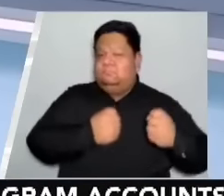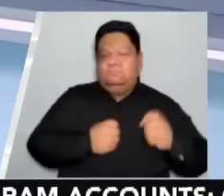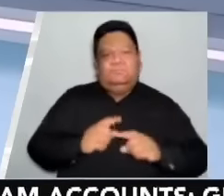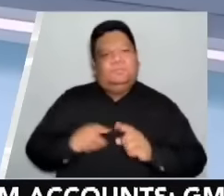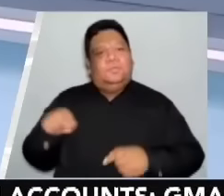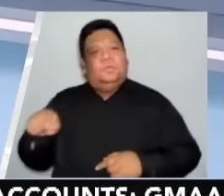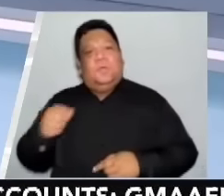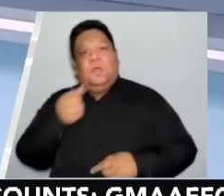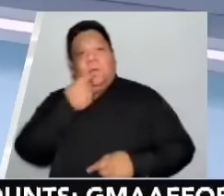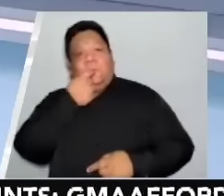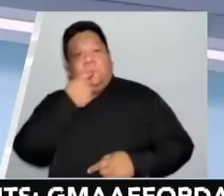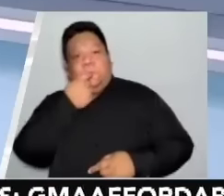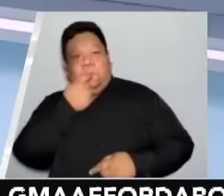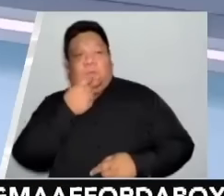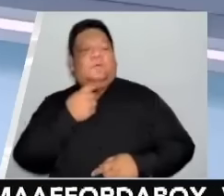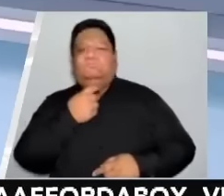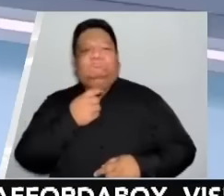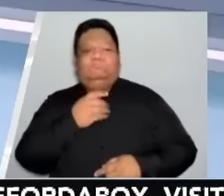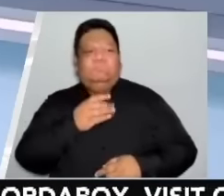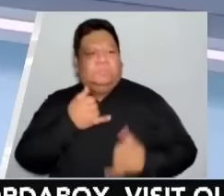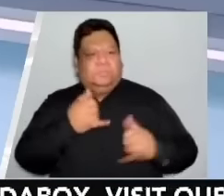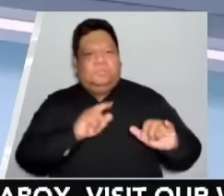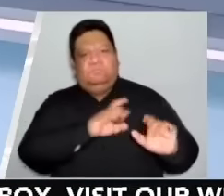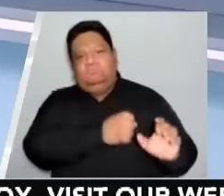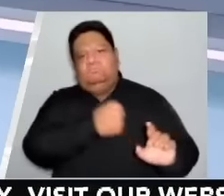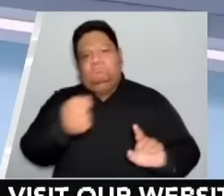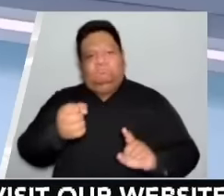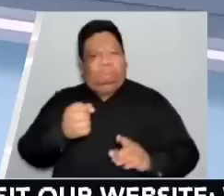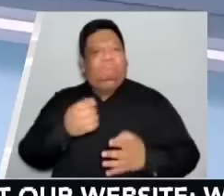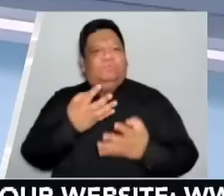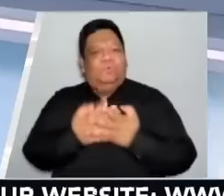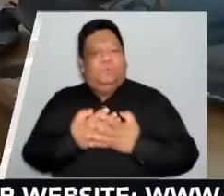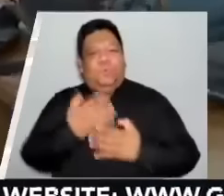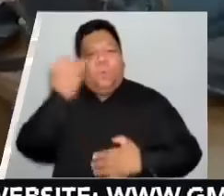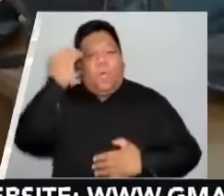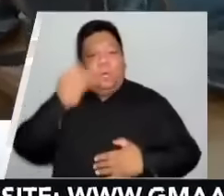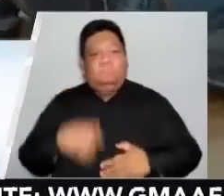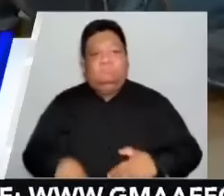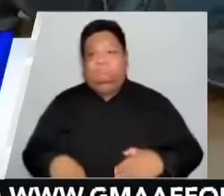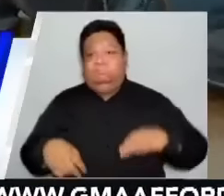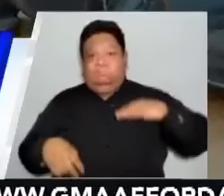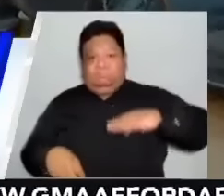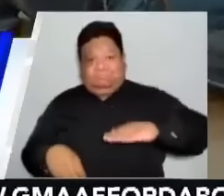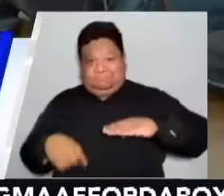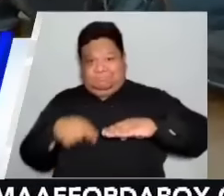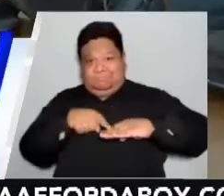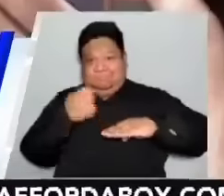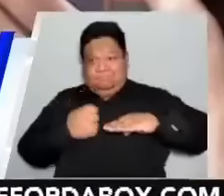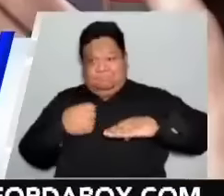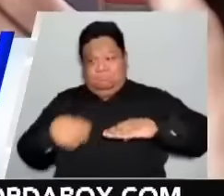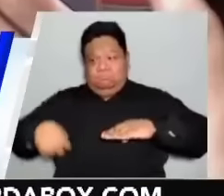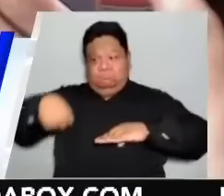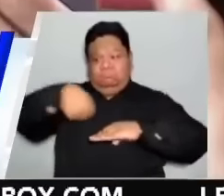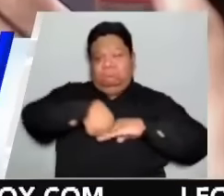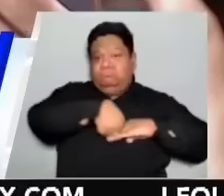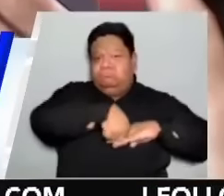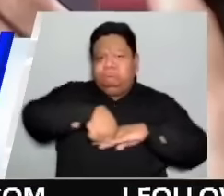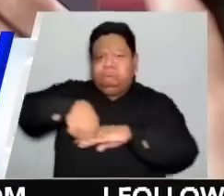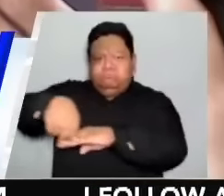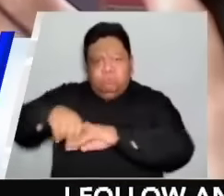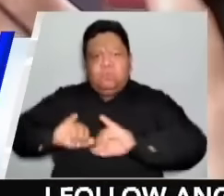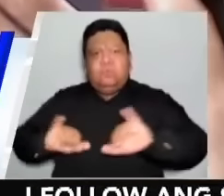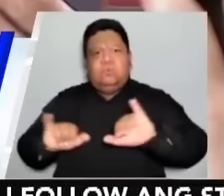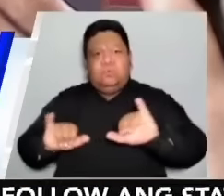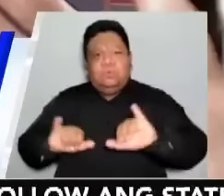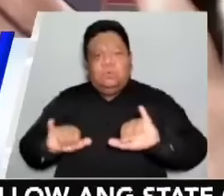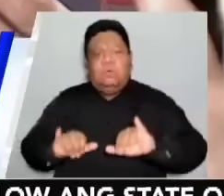na humarurot kahit nasa hood ang pumipigil na enforcer sa pagharap niya sa MMDA sinabi ng SUV driver